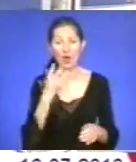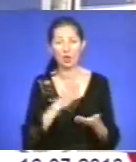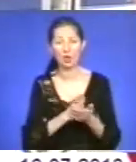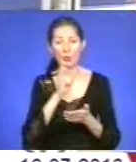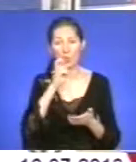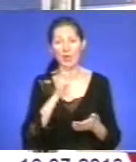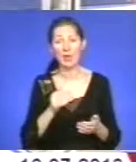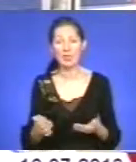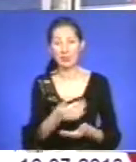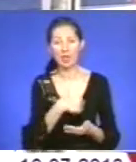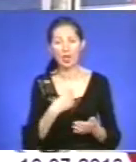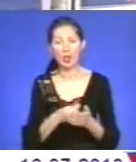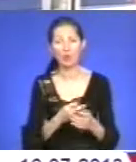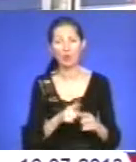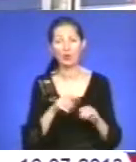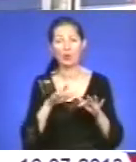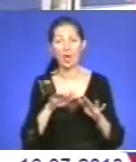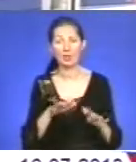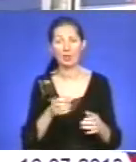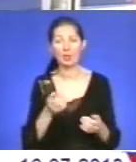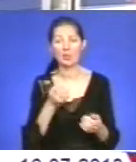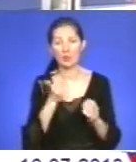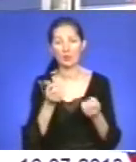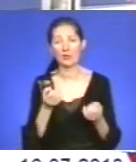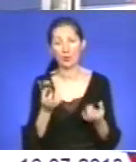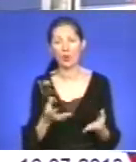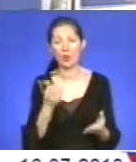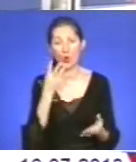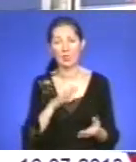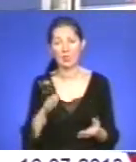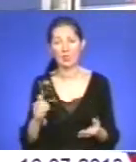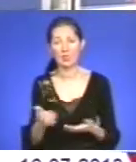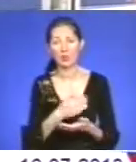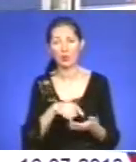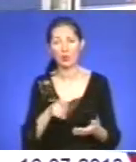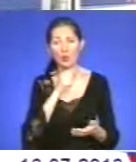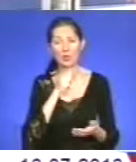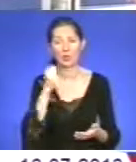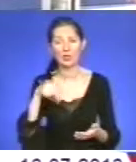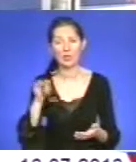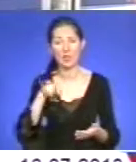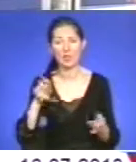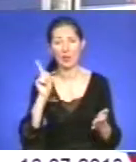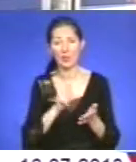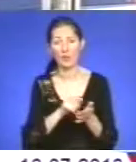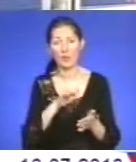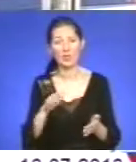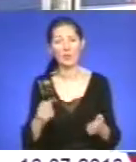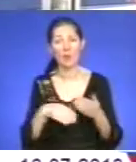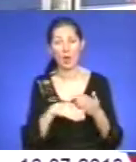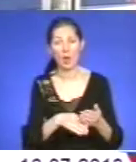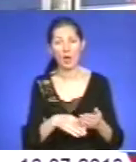Тому, звісно, що якщо дітки збирають, то дорослі дяді повинні діткам допомагати. І,